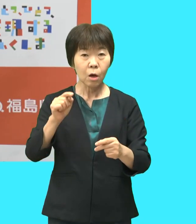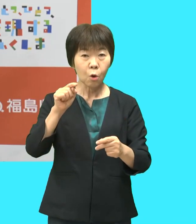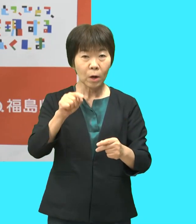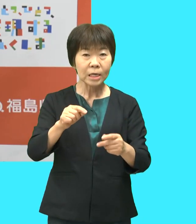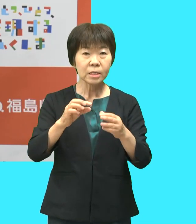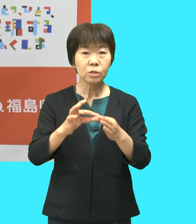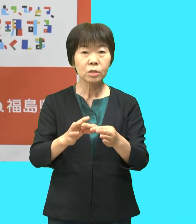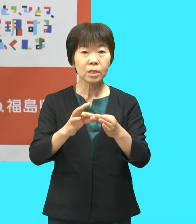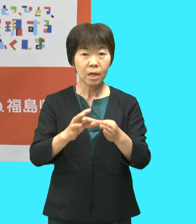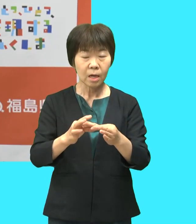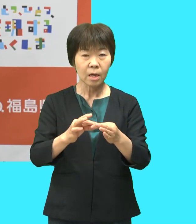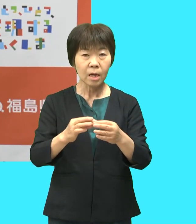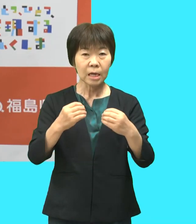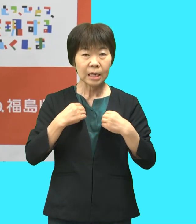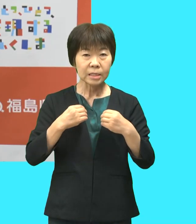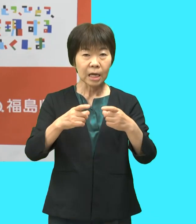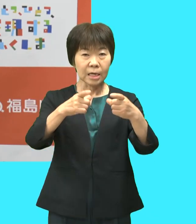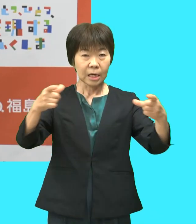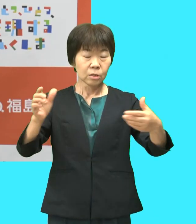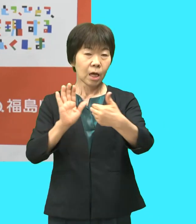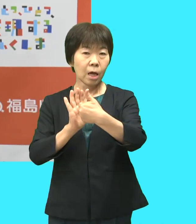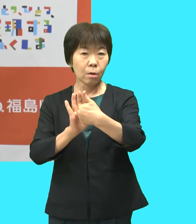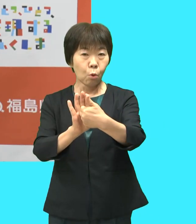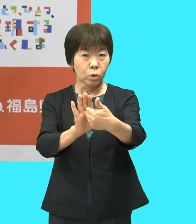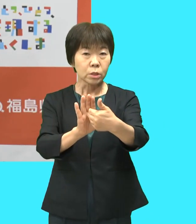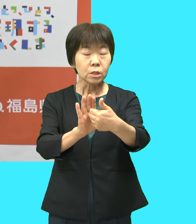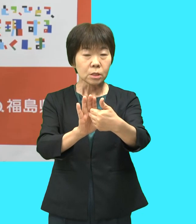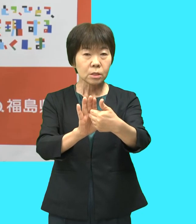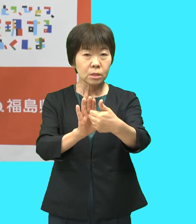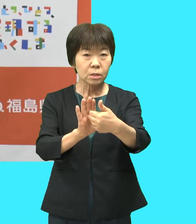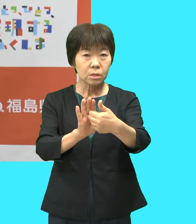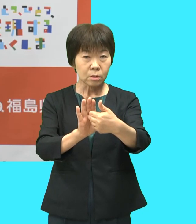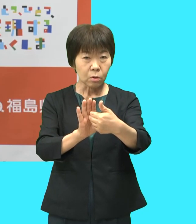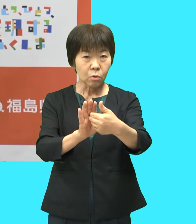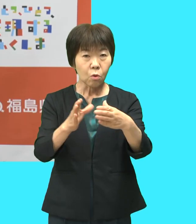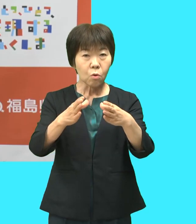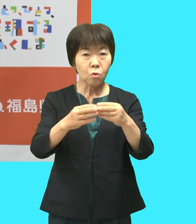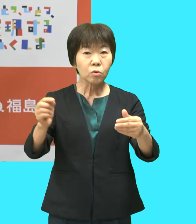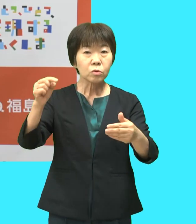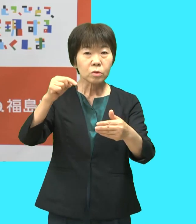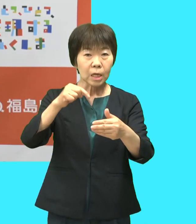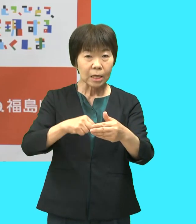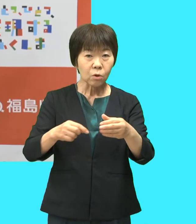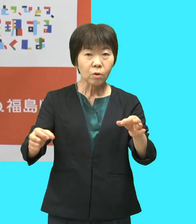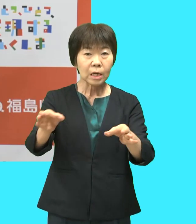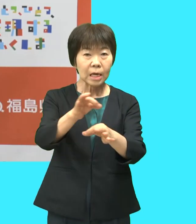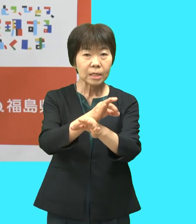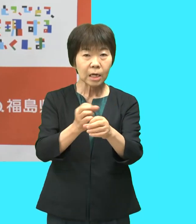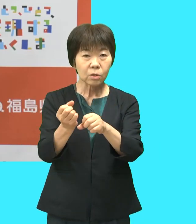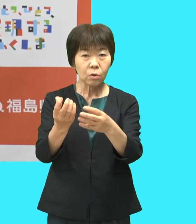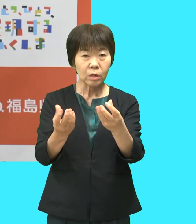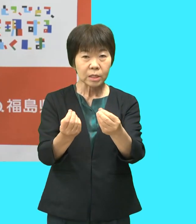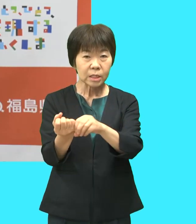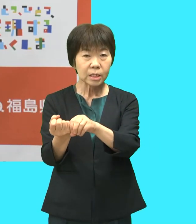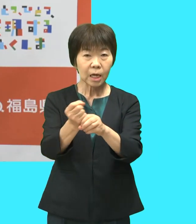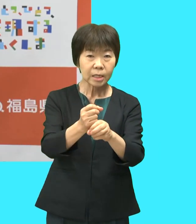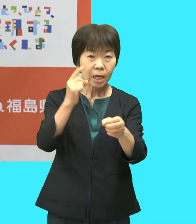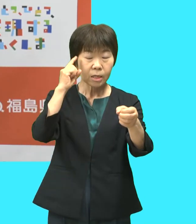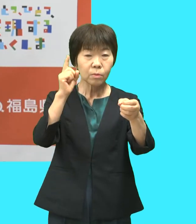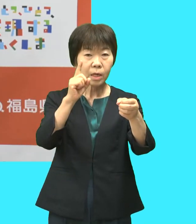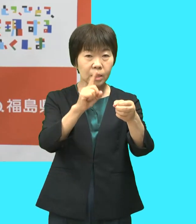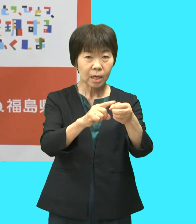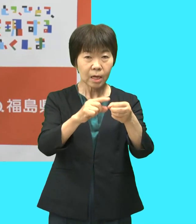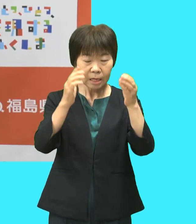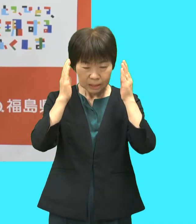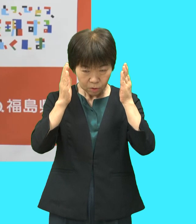について感染拡大防止と、それから国内の経済の維持再生に向けて全力